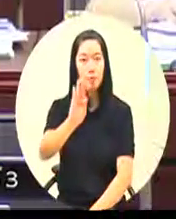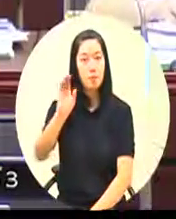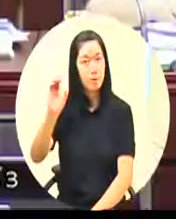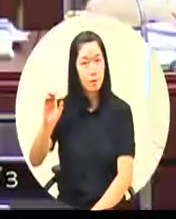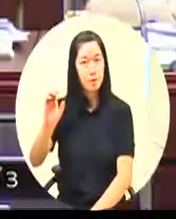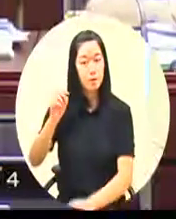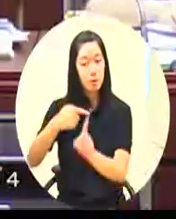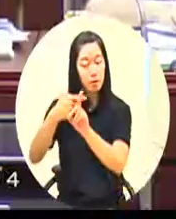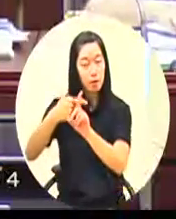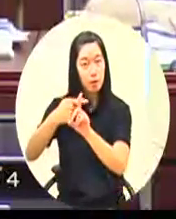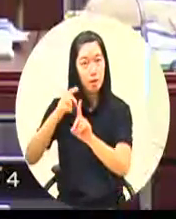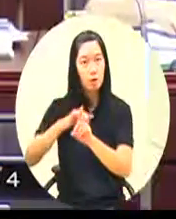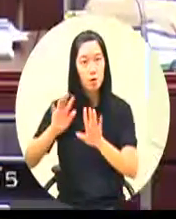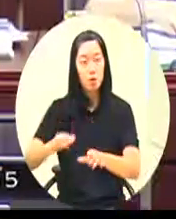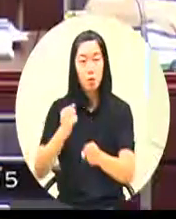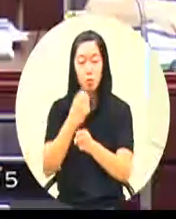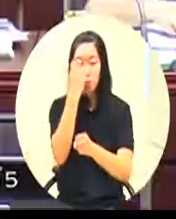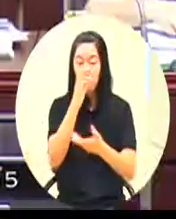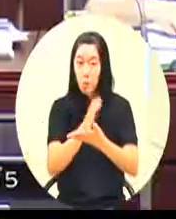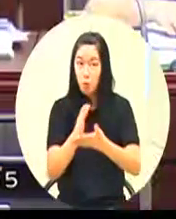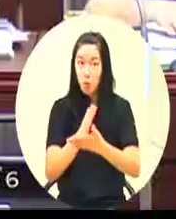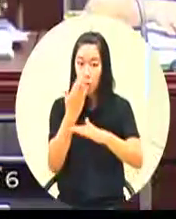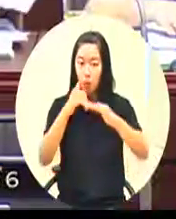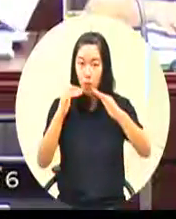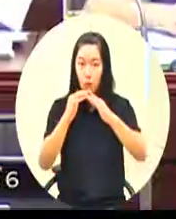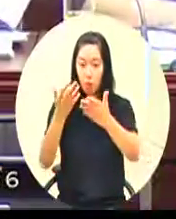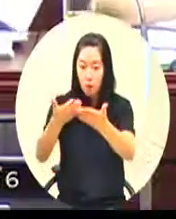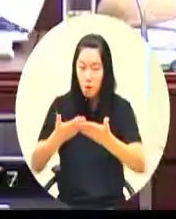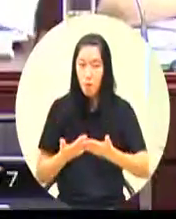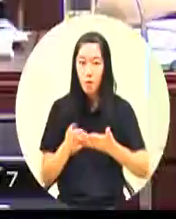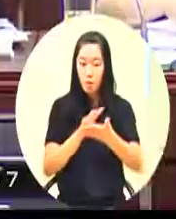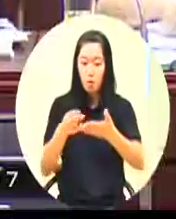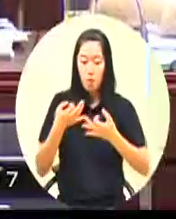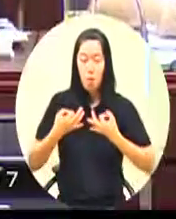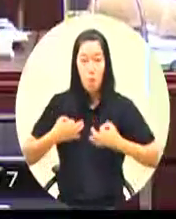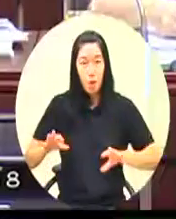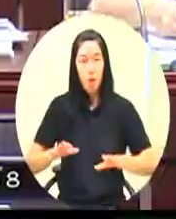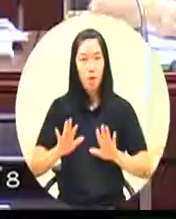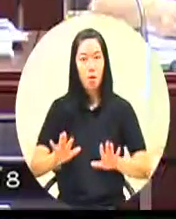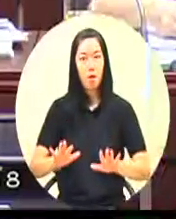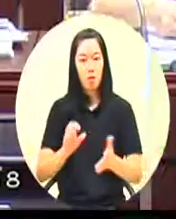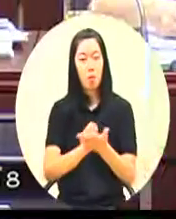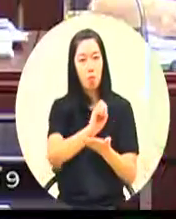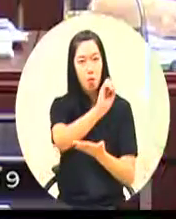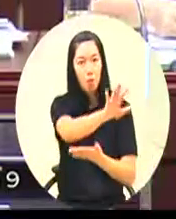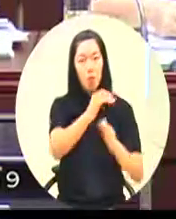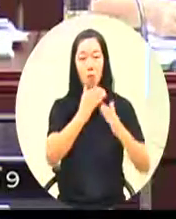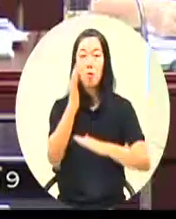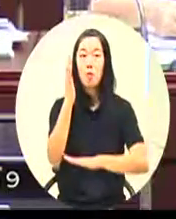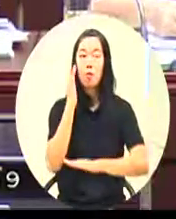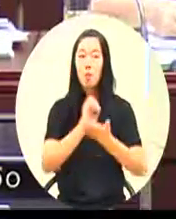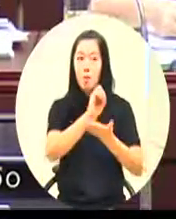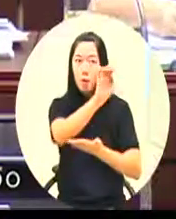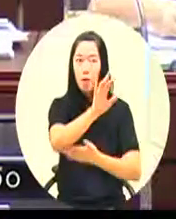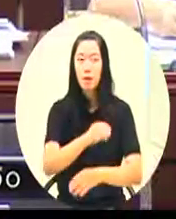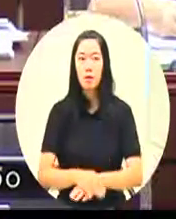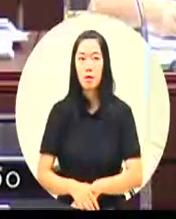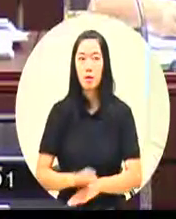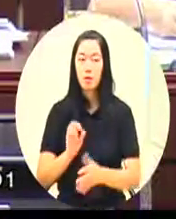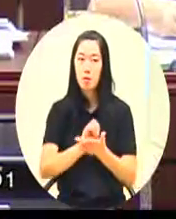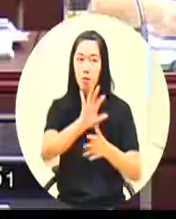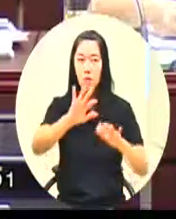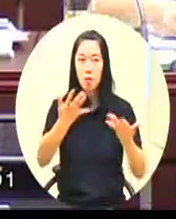做了自己的一个审查，就是各校报来的灾损，今天才报出去，报给市政府，今天是实现报了大